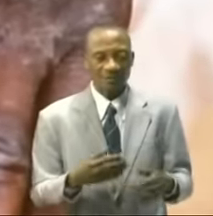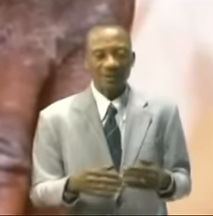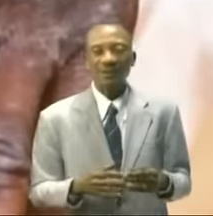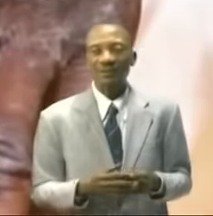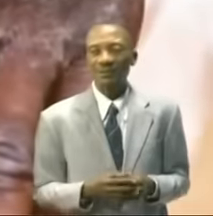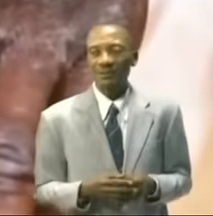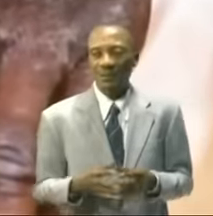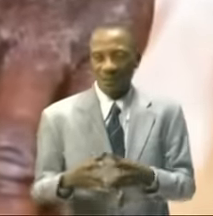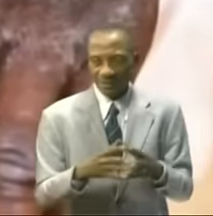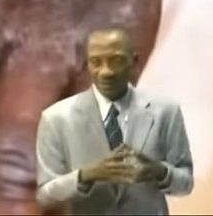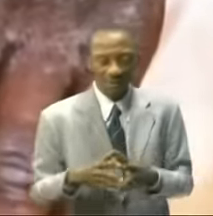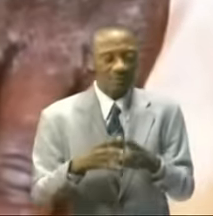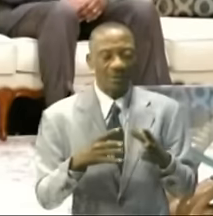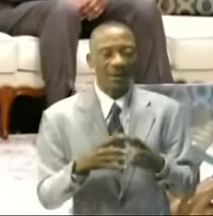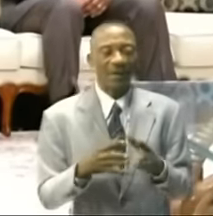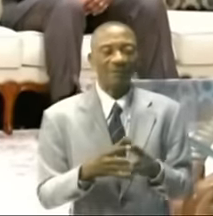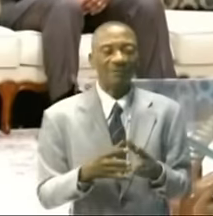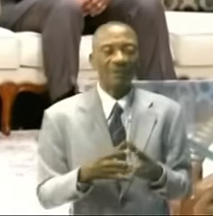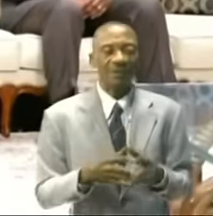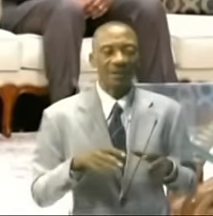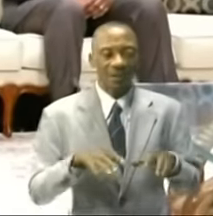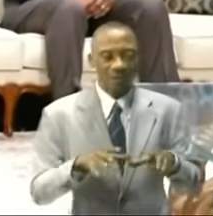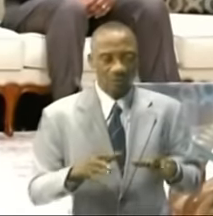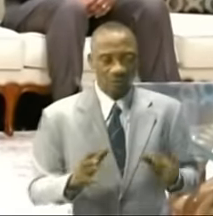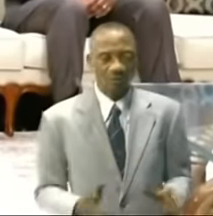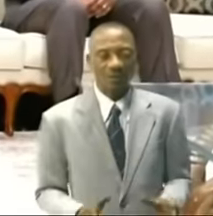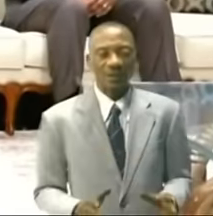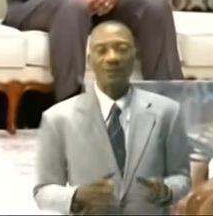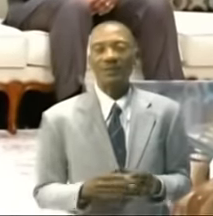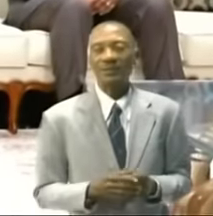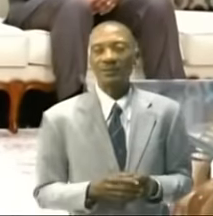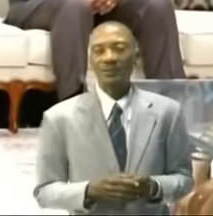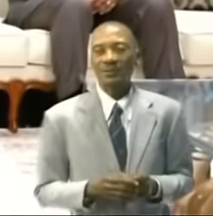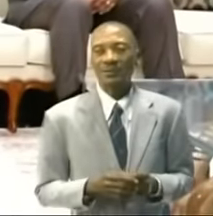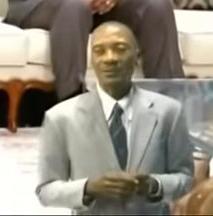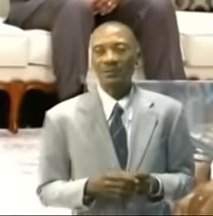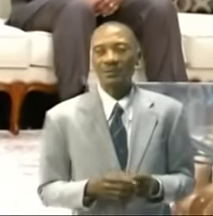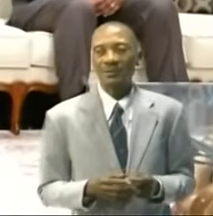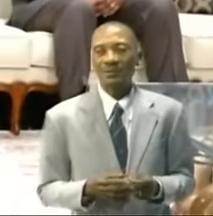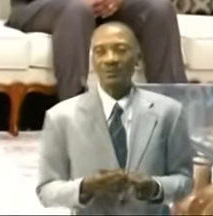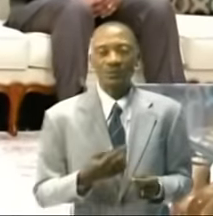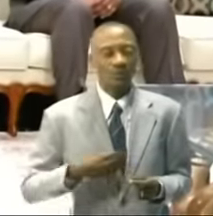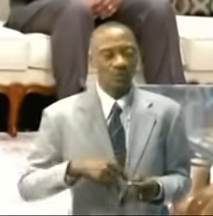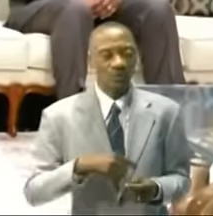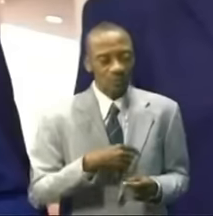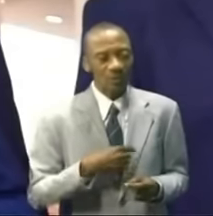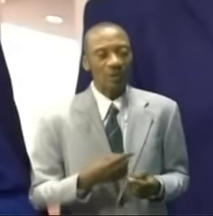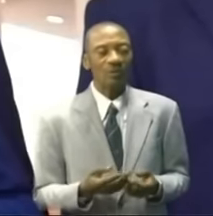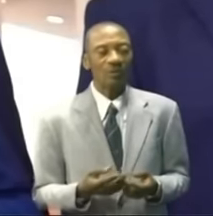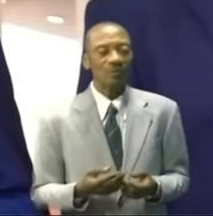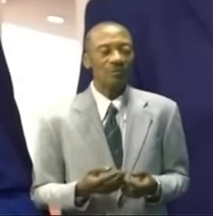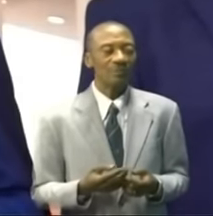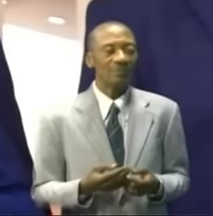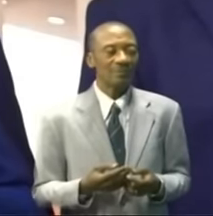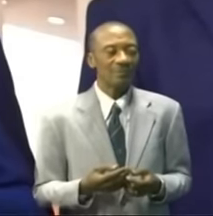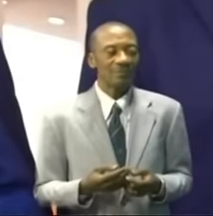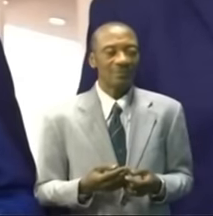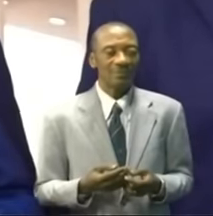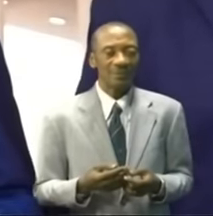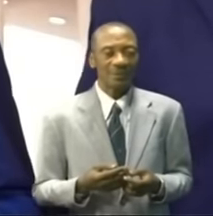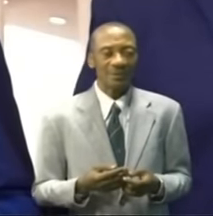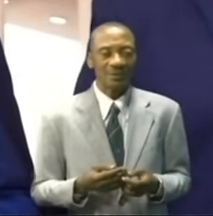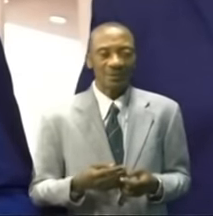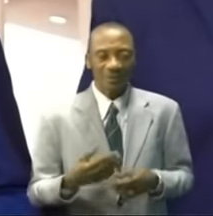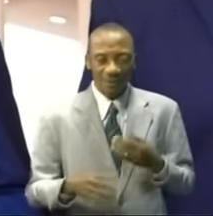frères, les sœurs, les parents, les amis. Nous allons vacciner les personnes à risque, puisqu'on a vu